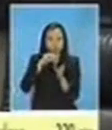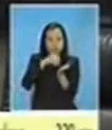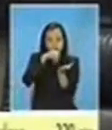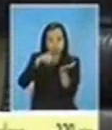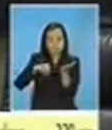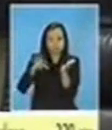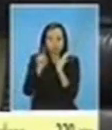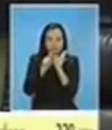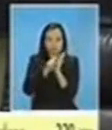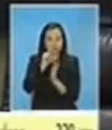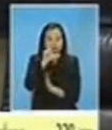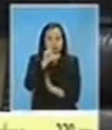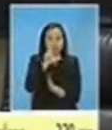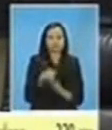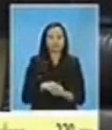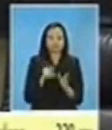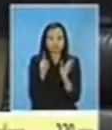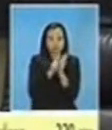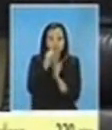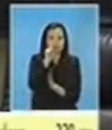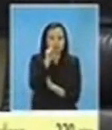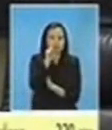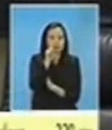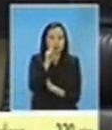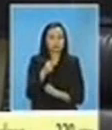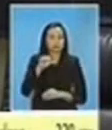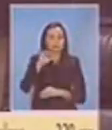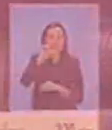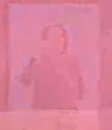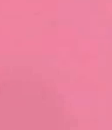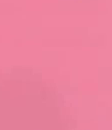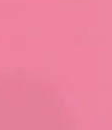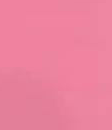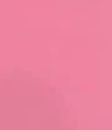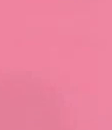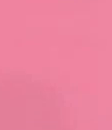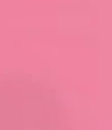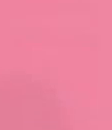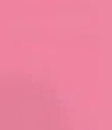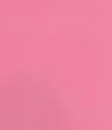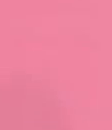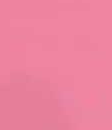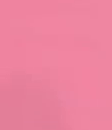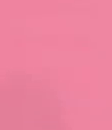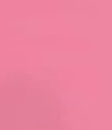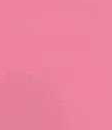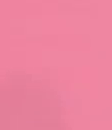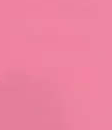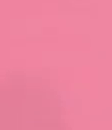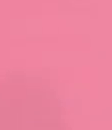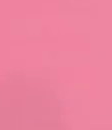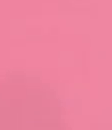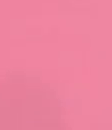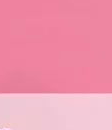าด้วยกันใช่ไหมคะแล้วก็เหมือนกับรับฟังแต่พยานหลักฐานที่เราคุยกันมาแล้วก็ไม่มีการตั้งอนุกรรมการขึ้นมา